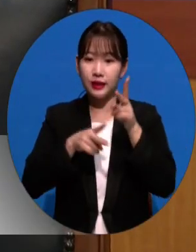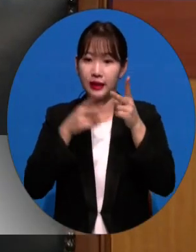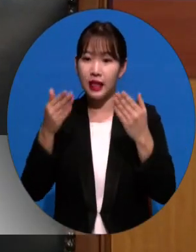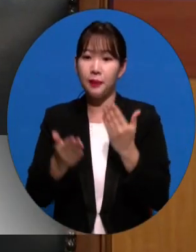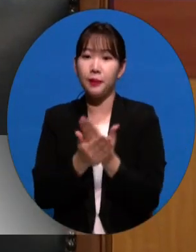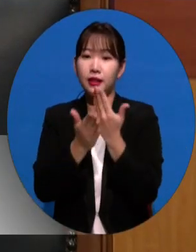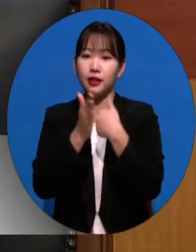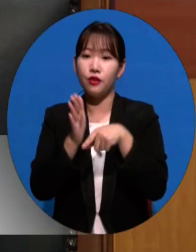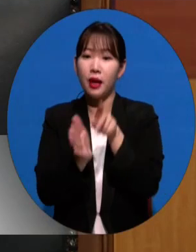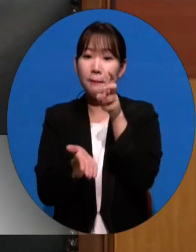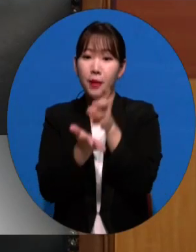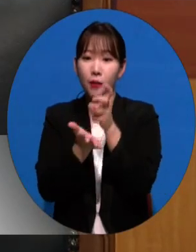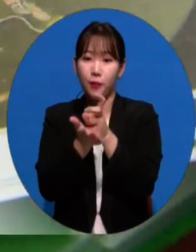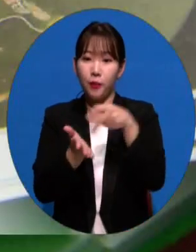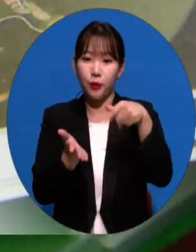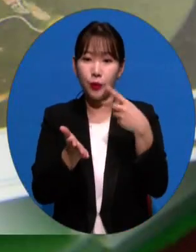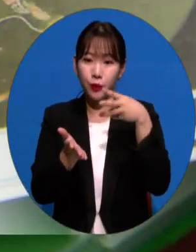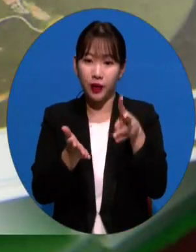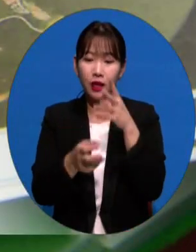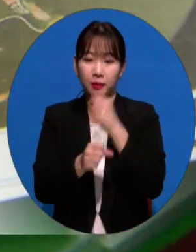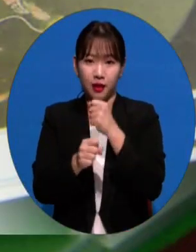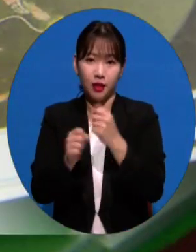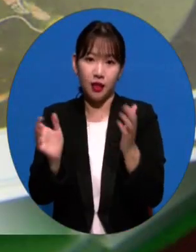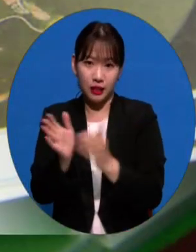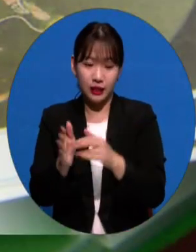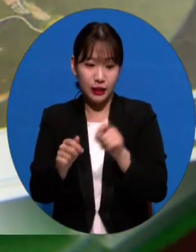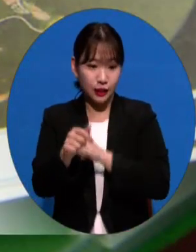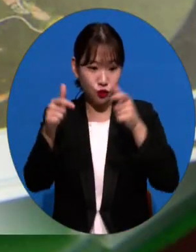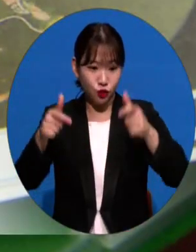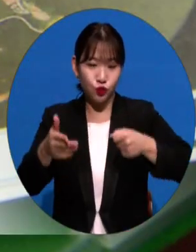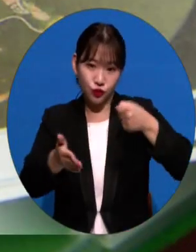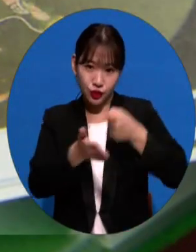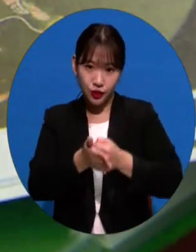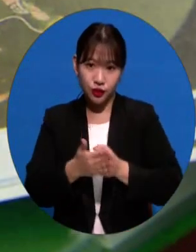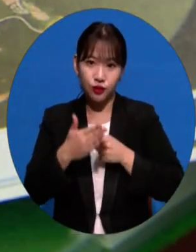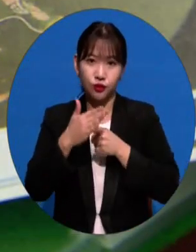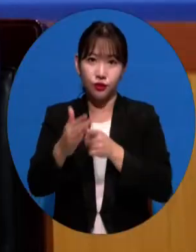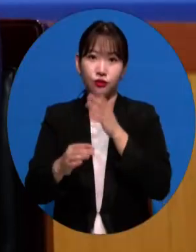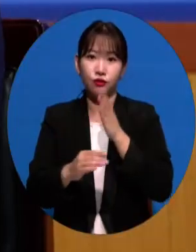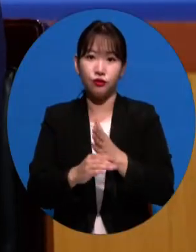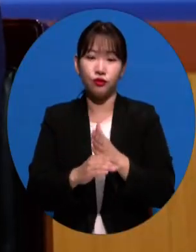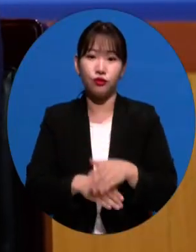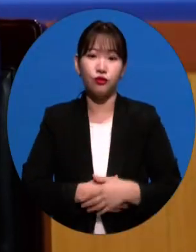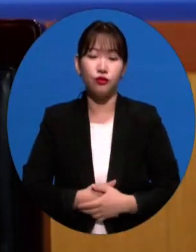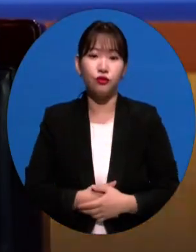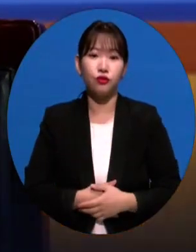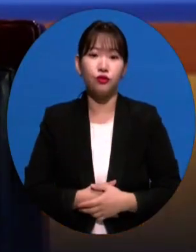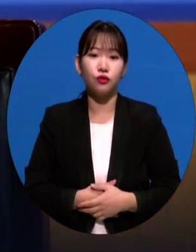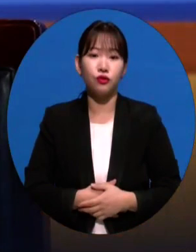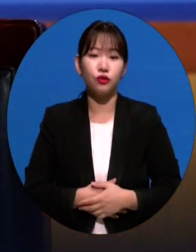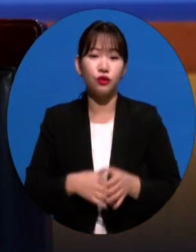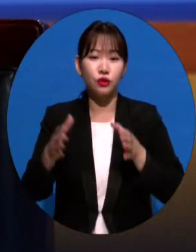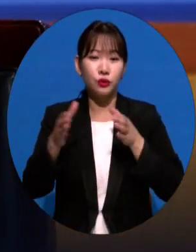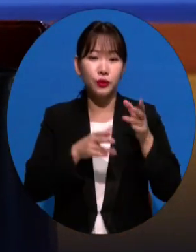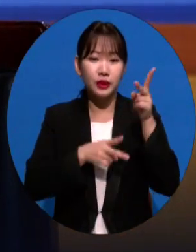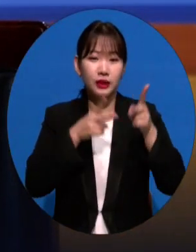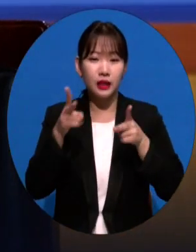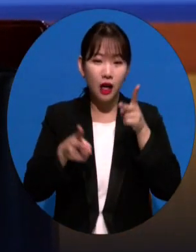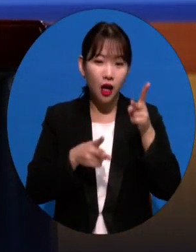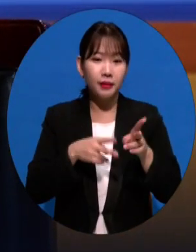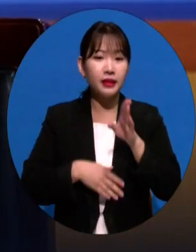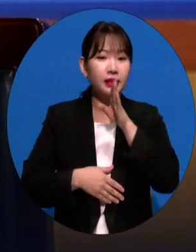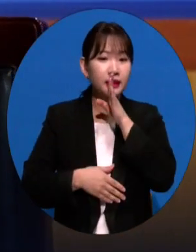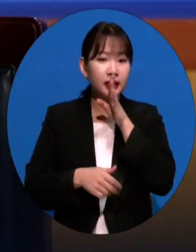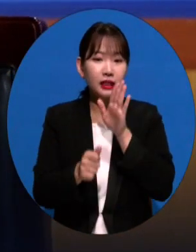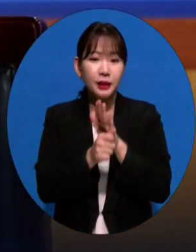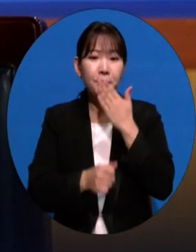육성을 위한 조례가 만들어졌고 도자산업 특구 지정도 추진되고 있습니다. 내년에 도자산업의 실질적인 지원이 가능할 수